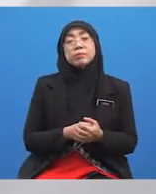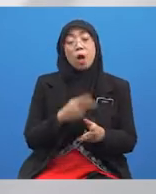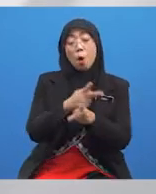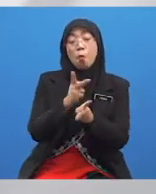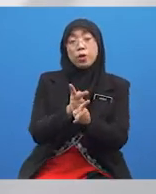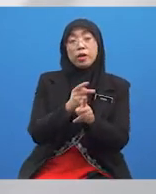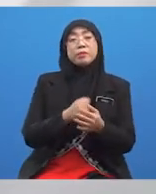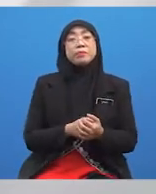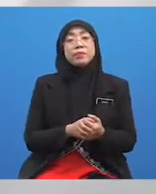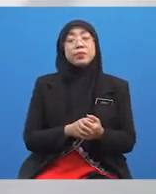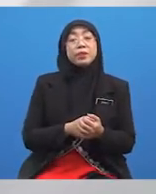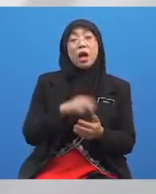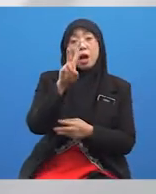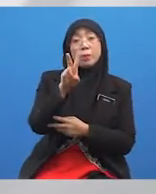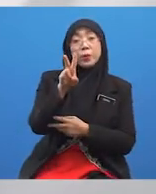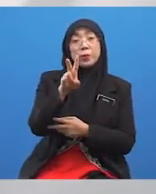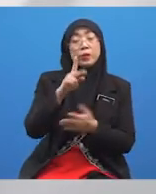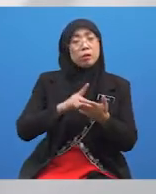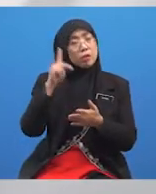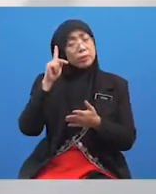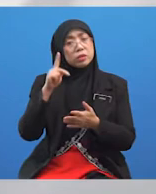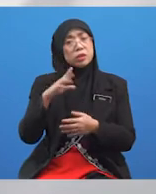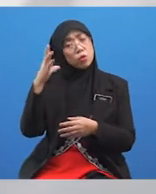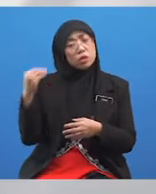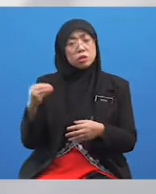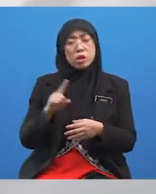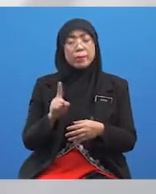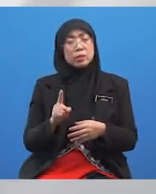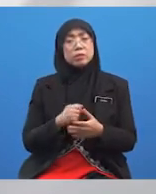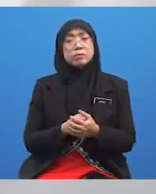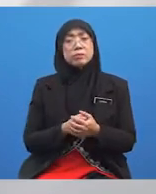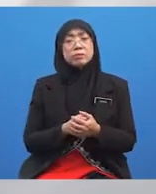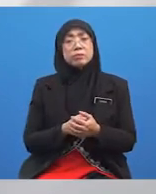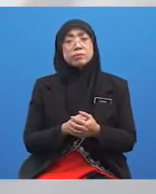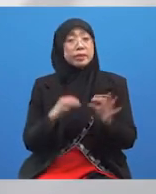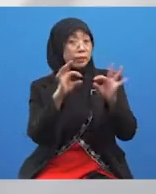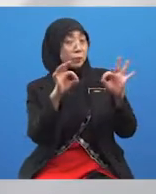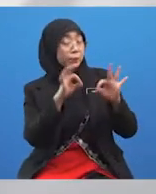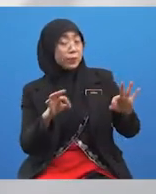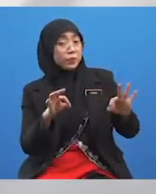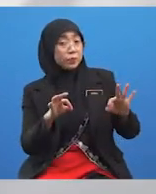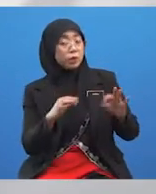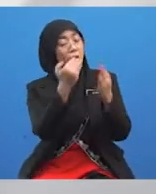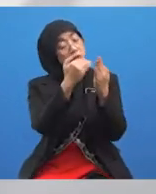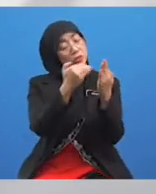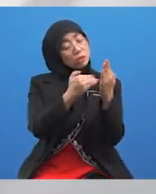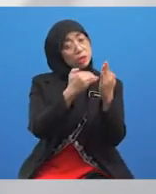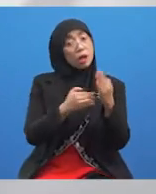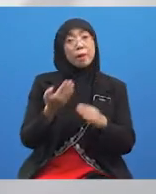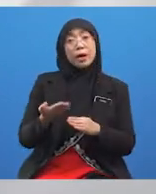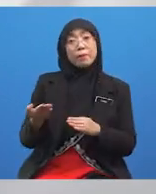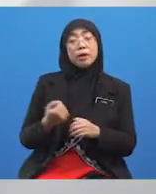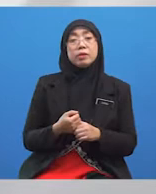Fakta 2, mengenal pasti keperluan organisasi, huraian. Pengurus menyelaraikan bahan yang